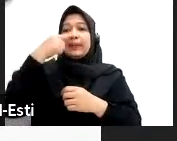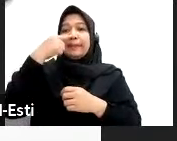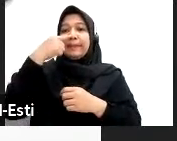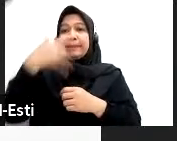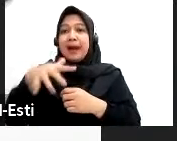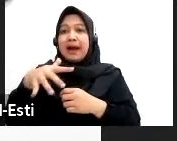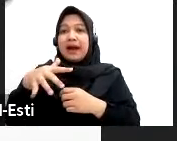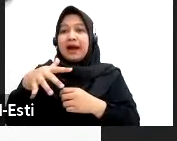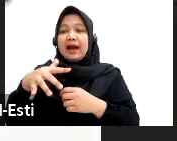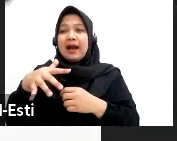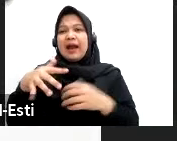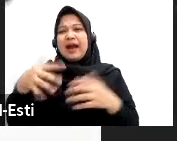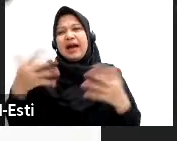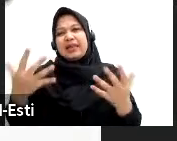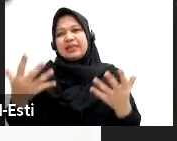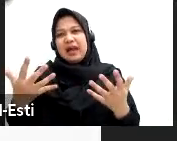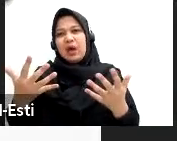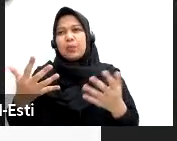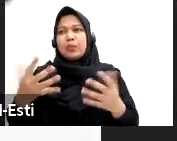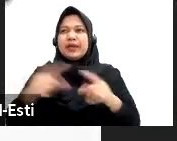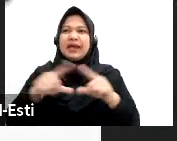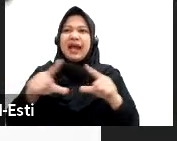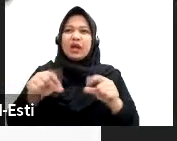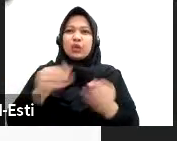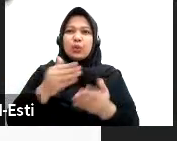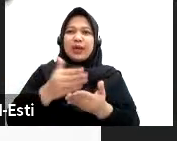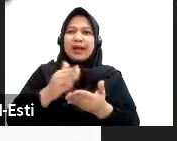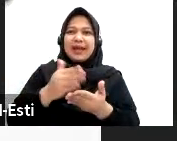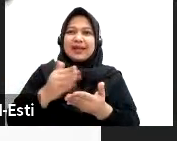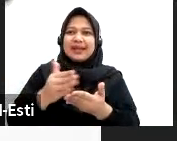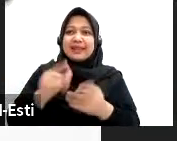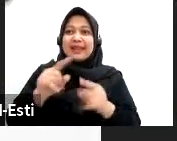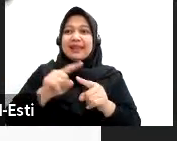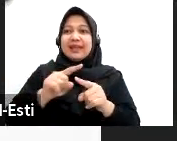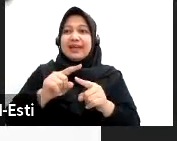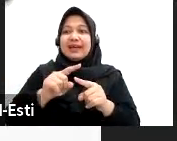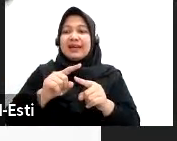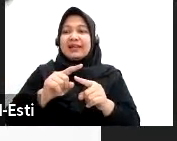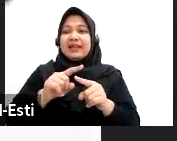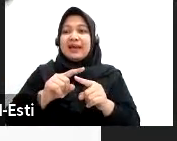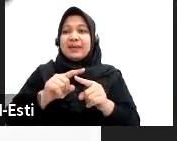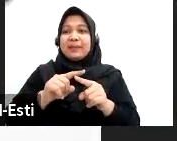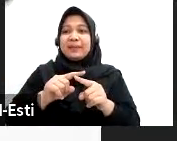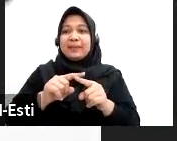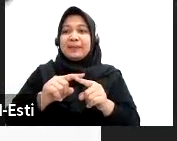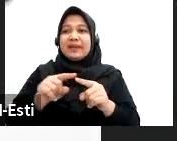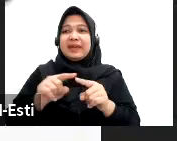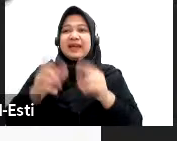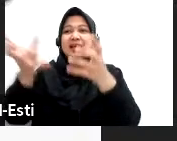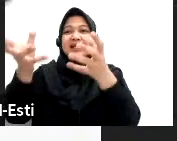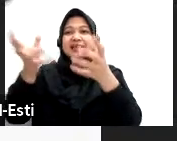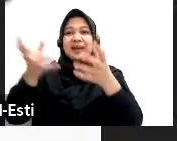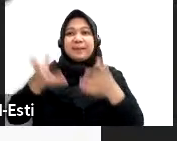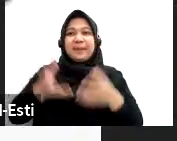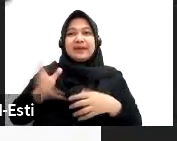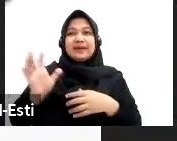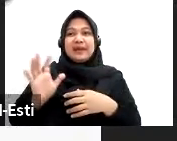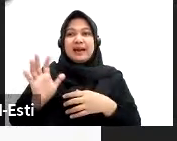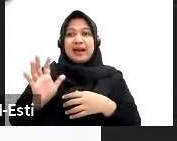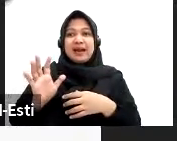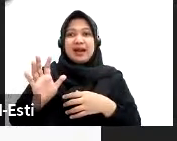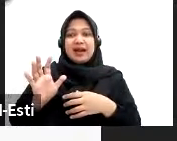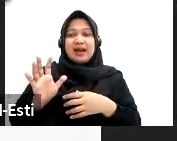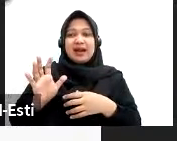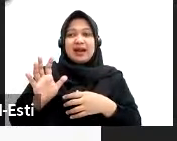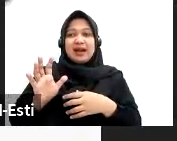apa kartu kredit dan tidak sampai itu sudah ada tidak dengan bapak mengenai